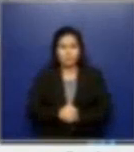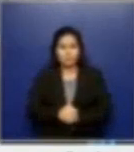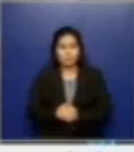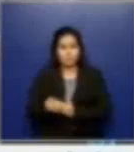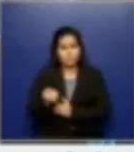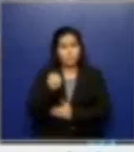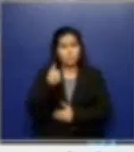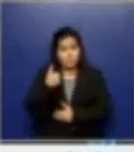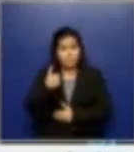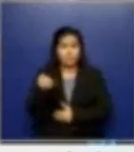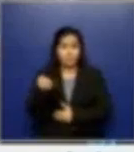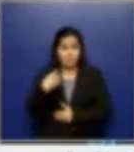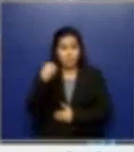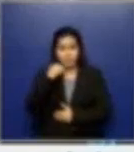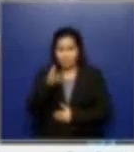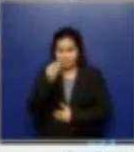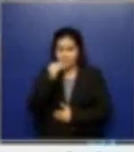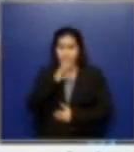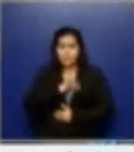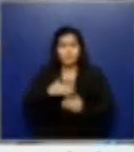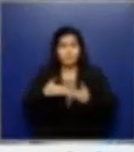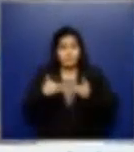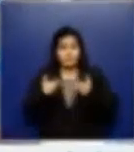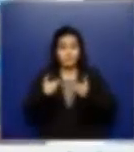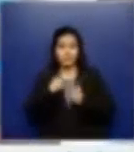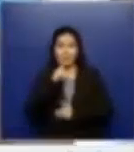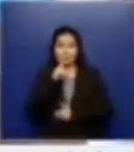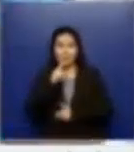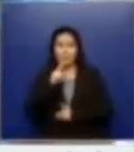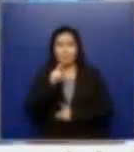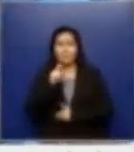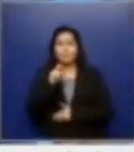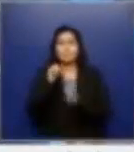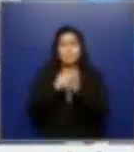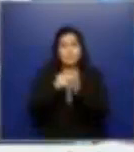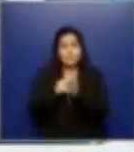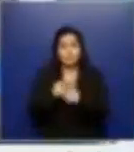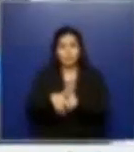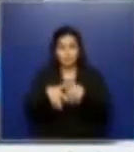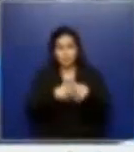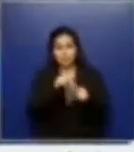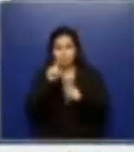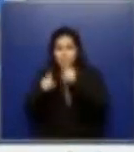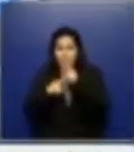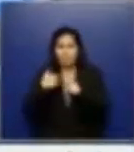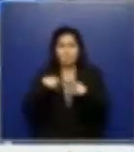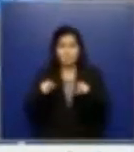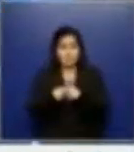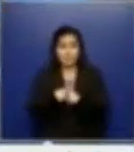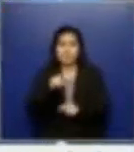งดีเราก็ดีใจครับแต่ขอถามแบบชาวบ้านชาวบ้านเขาถามกันมาเยอะถามอ